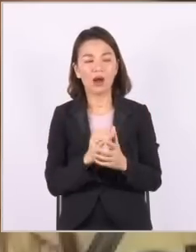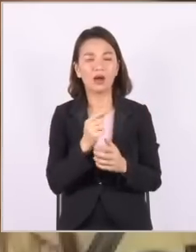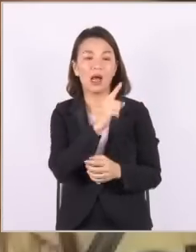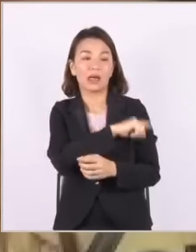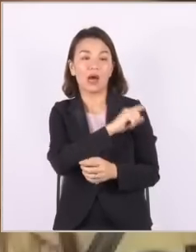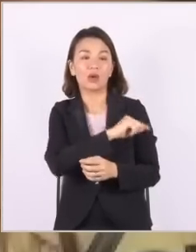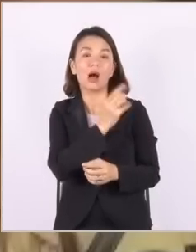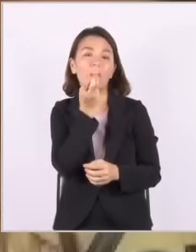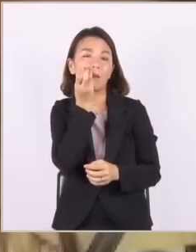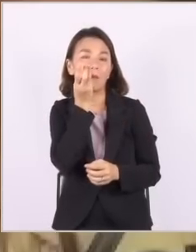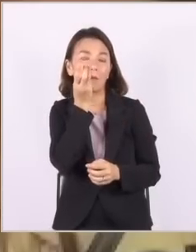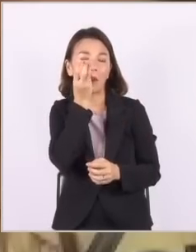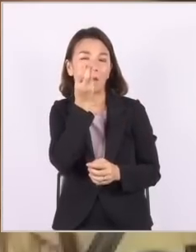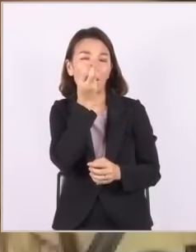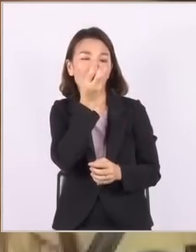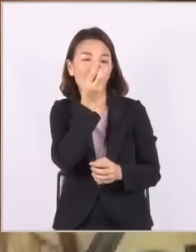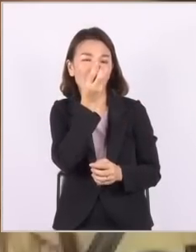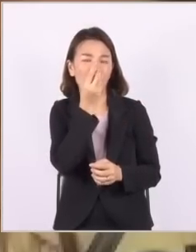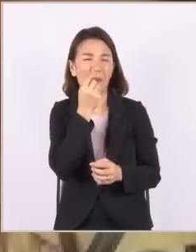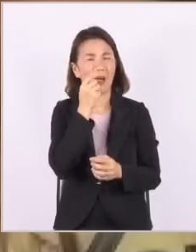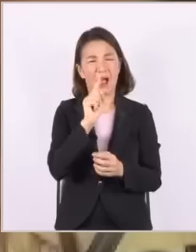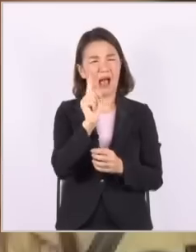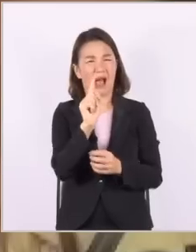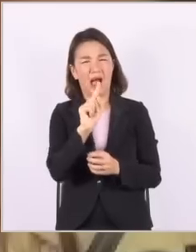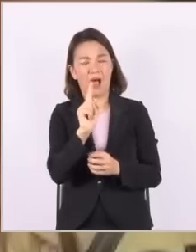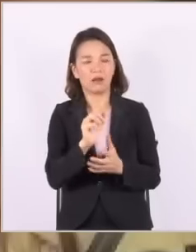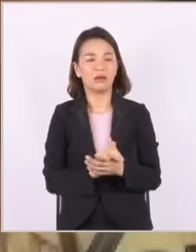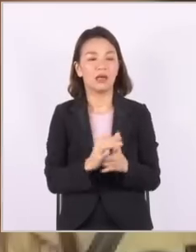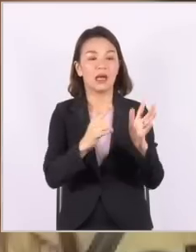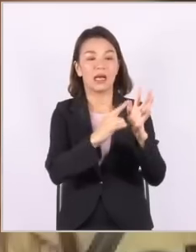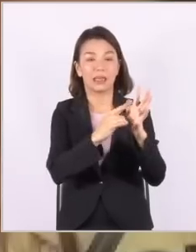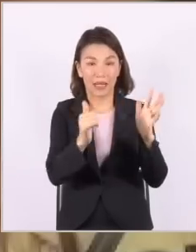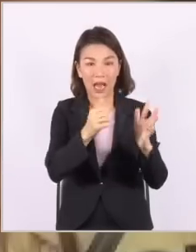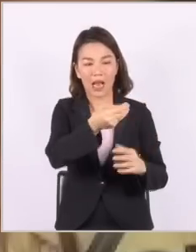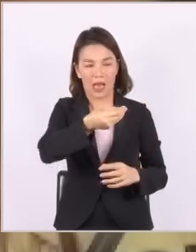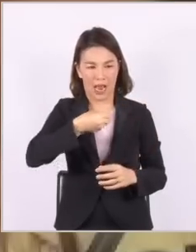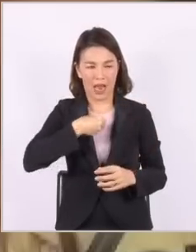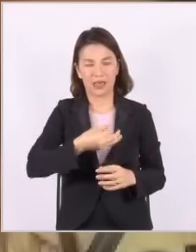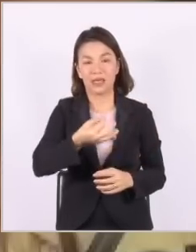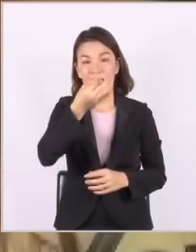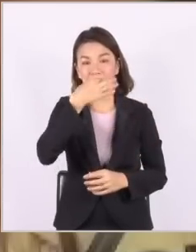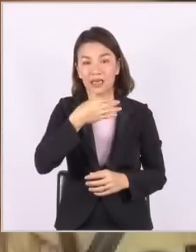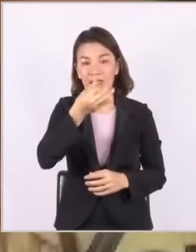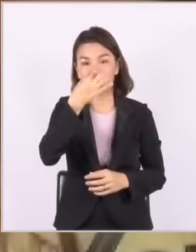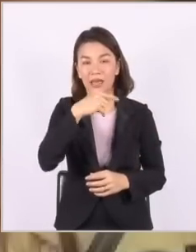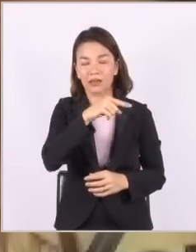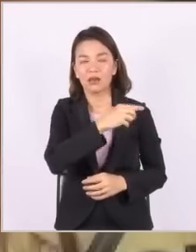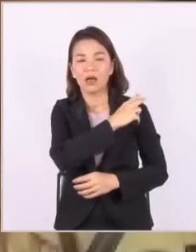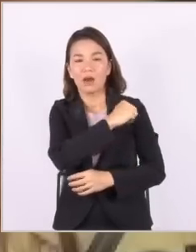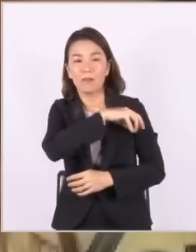นี่ยเป็นสิวหรือไม่แต่หมอก็พยายามที่จะให้ยาฆ่าเชื้อมารับประทานจนทางคลินิกให้ไปพบหม